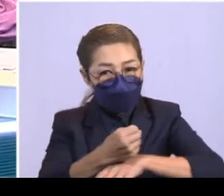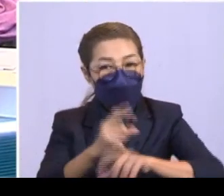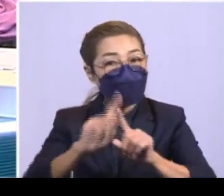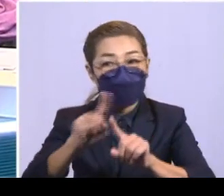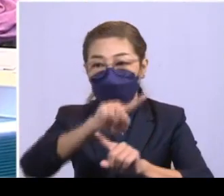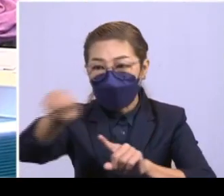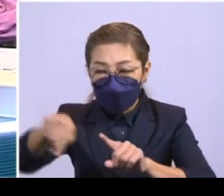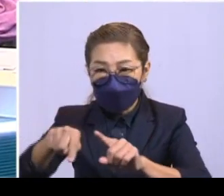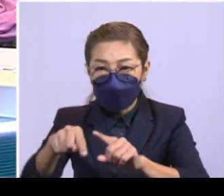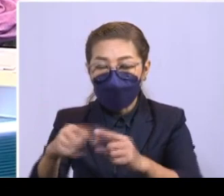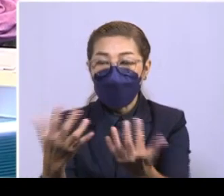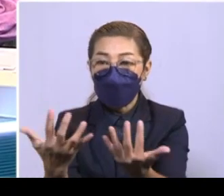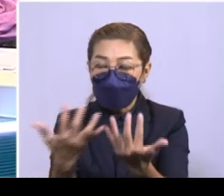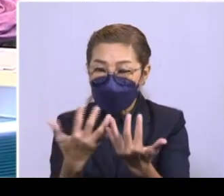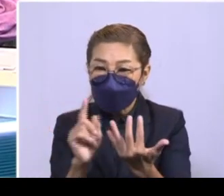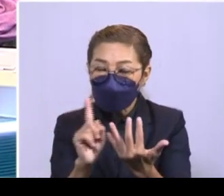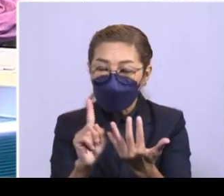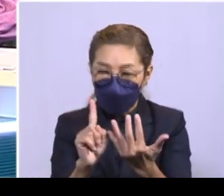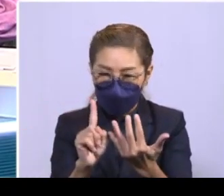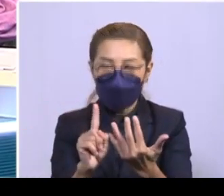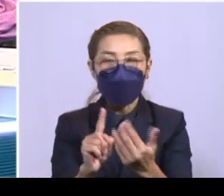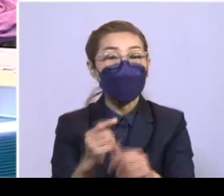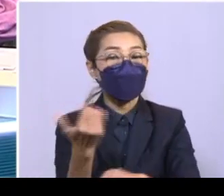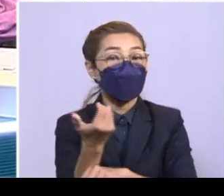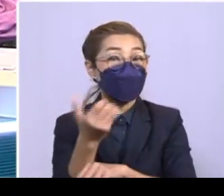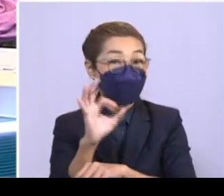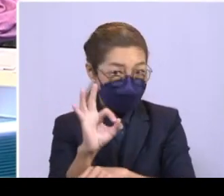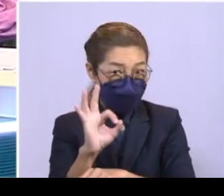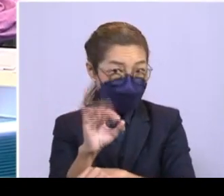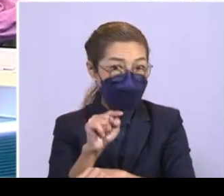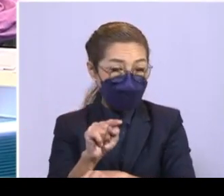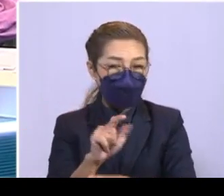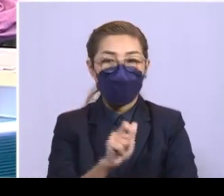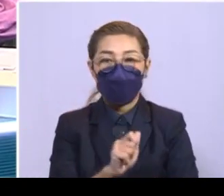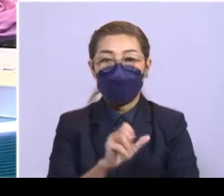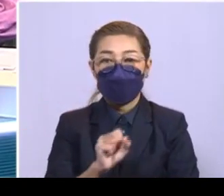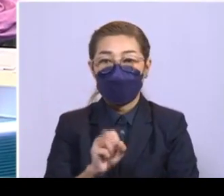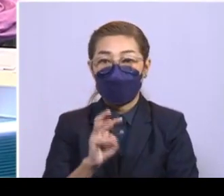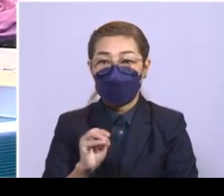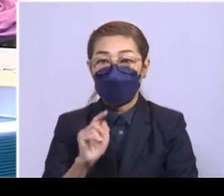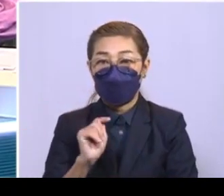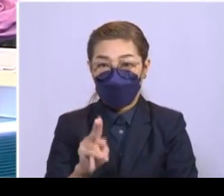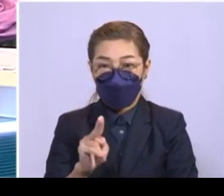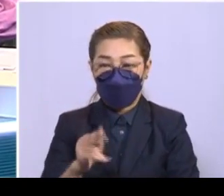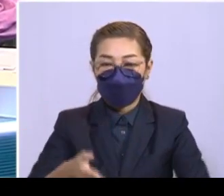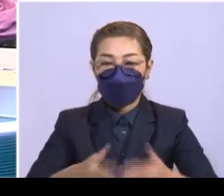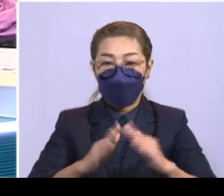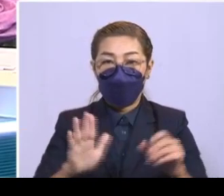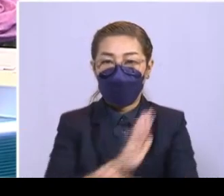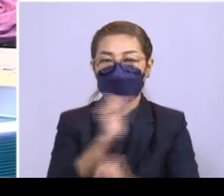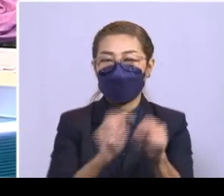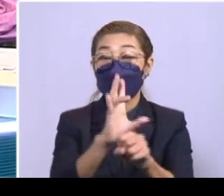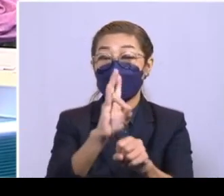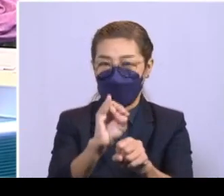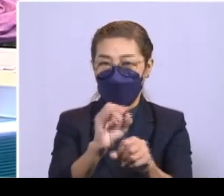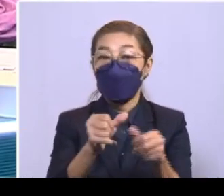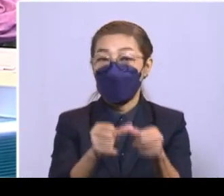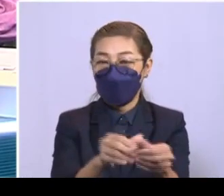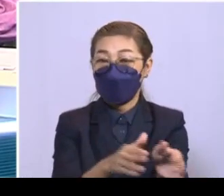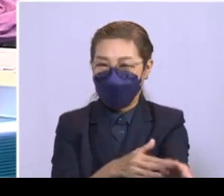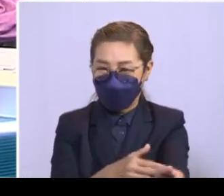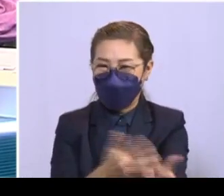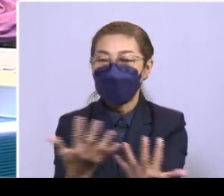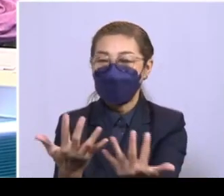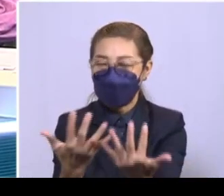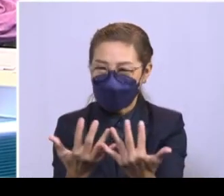ร่วมแสดงความยินดีในกับรอบๆ 70ปีของอสมท.ที่อยู่คู่สังคมไทยกันมานะฮะในโอกาสเดียวกันนี้ถาม